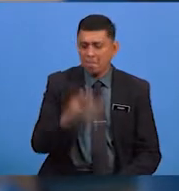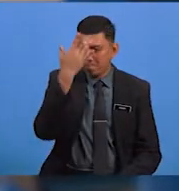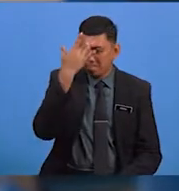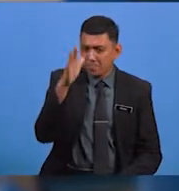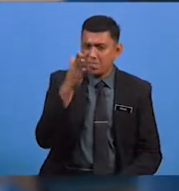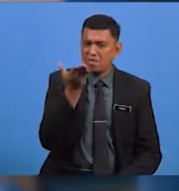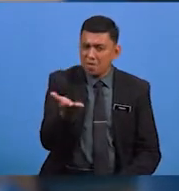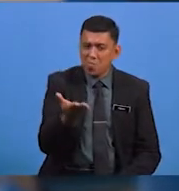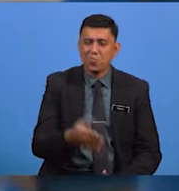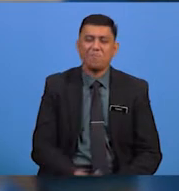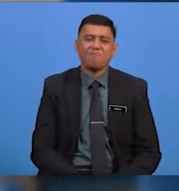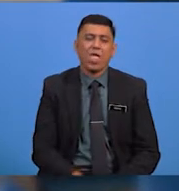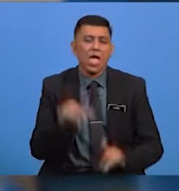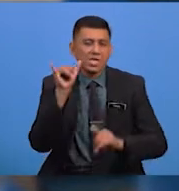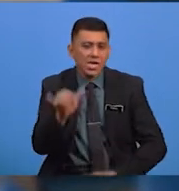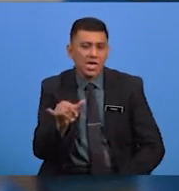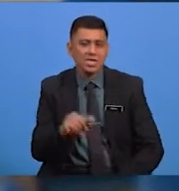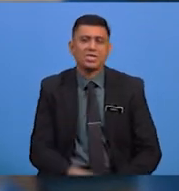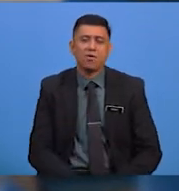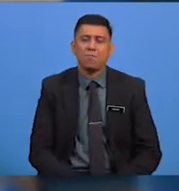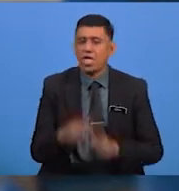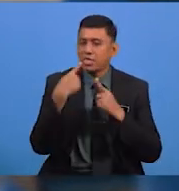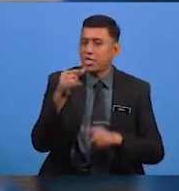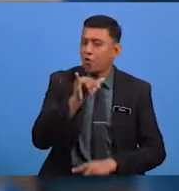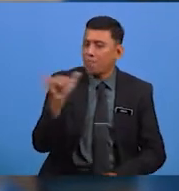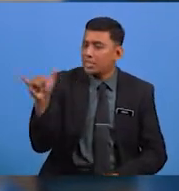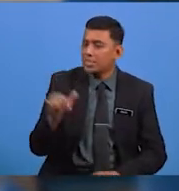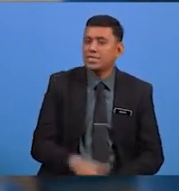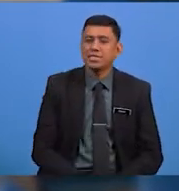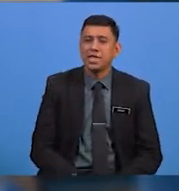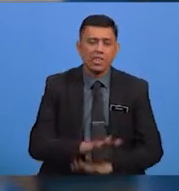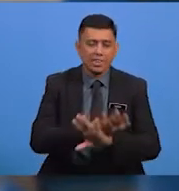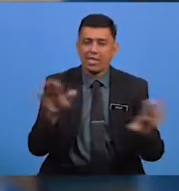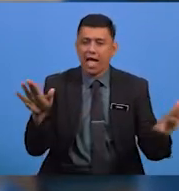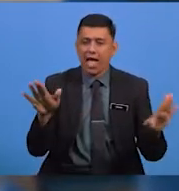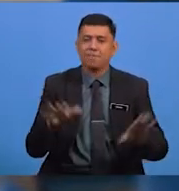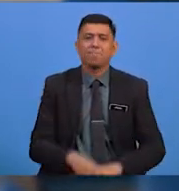Bijaknya kamu. Ya, jawapannya tidak.